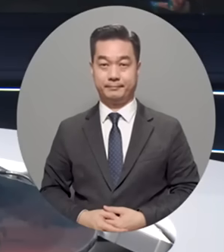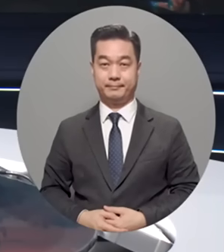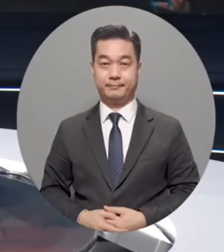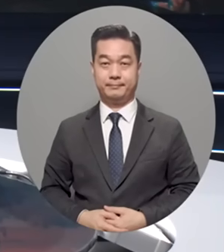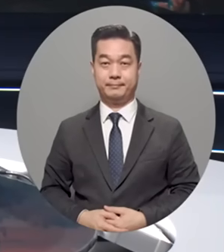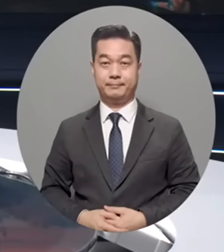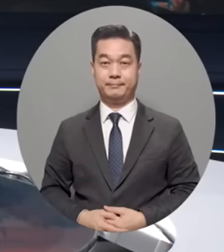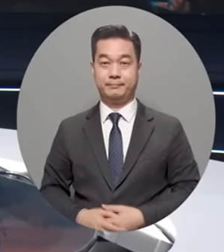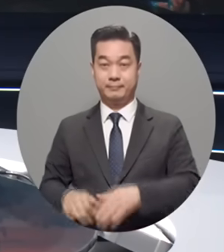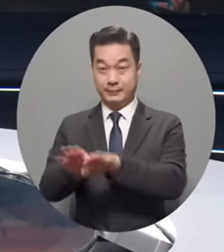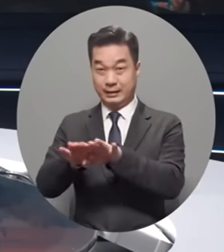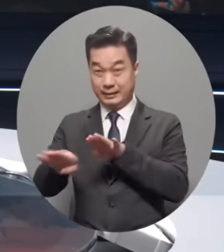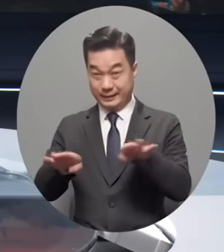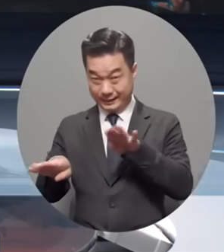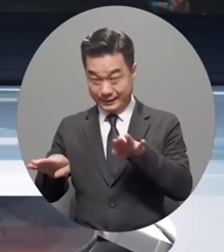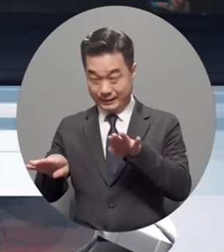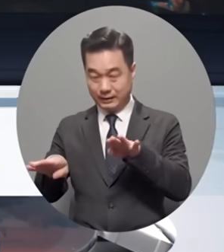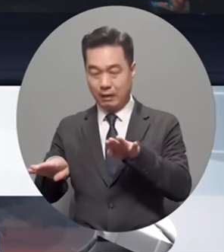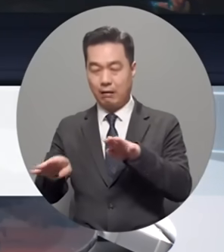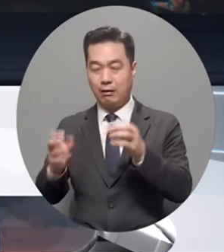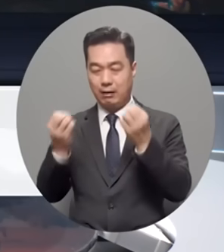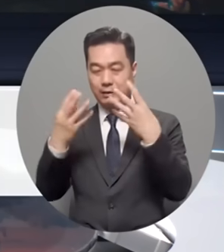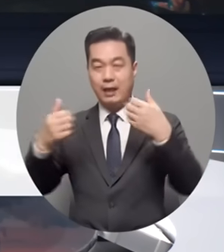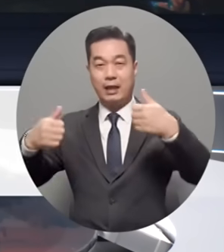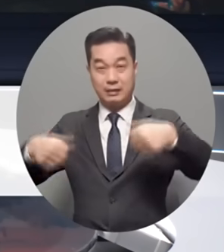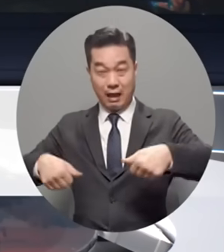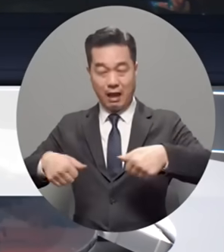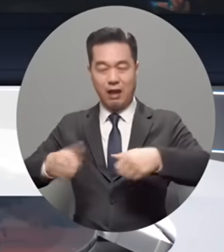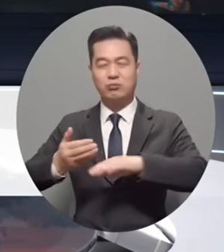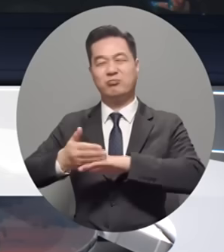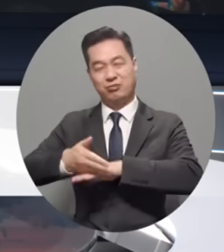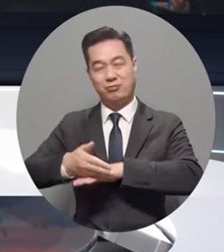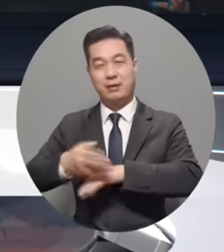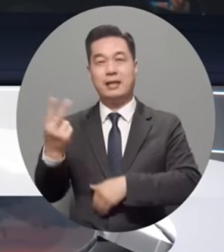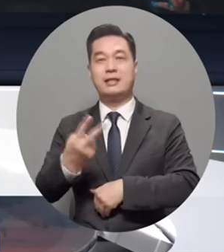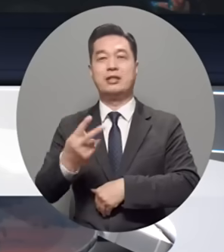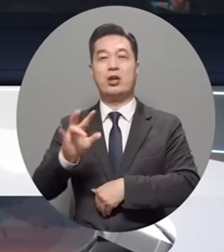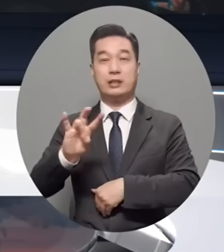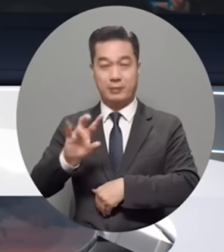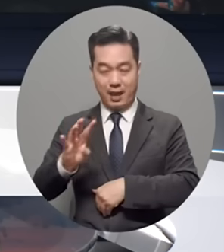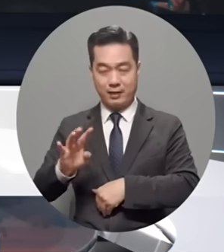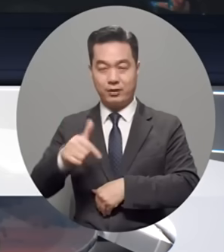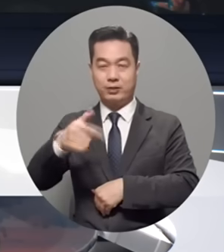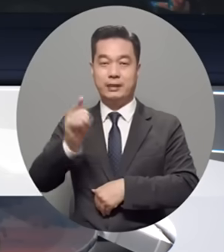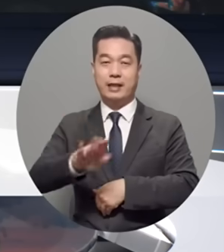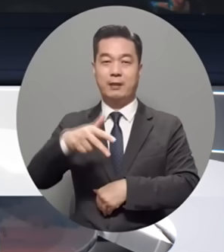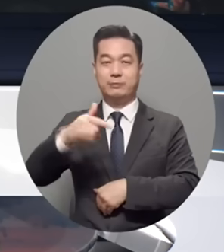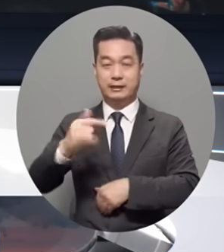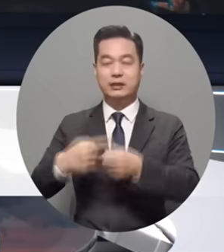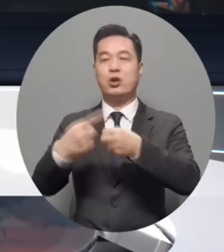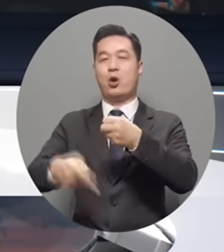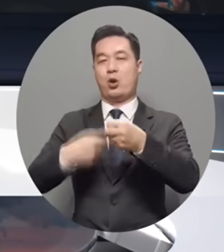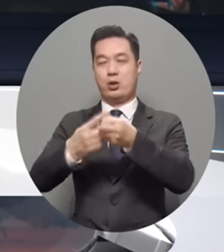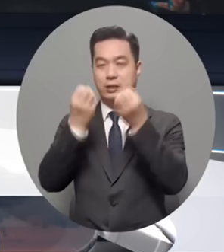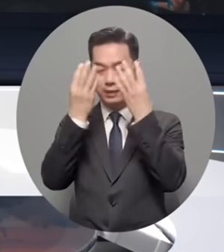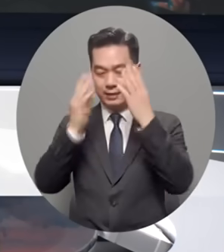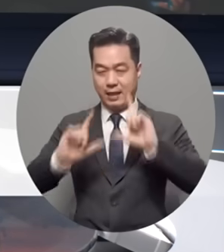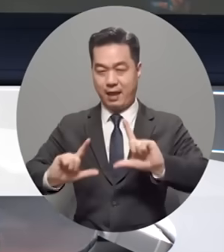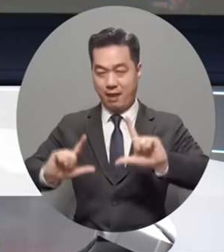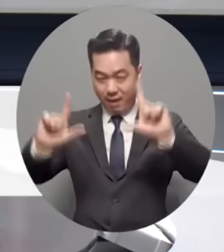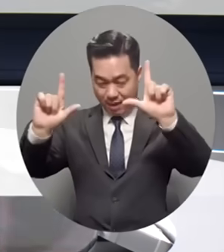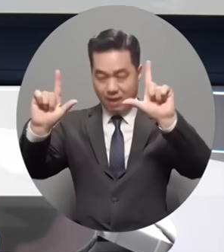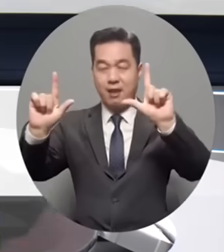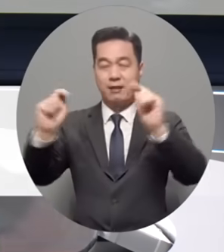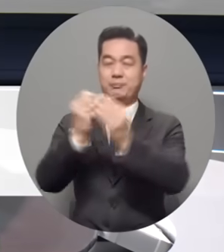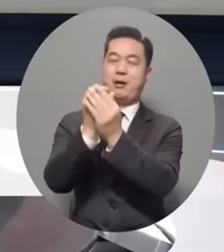네, 지진 소식 전해드리느라 새해 인사가 늦었습니다. 2024년 갑진년 새해가 밝았습니다. 힘차게 솟아오르는 청룡의 해를